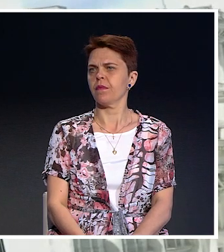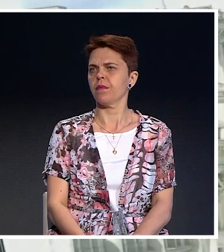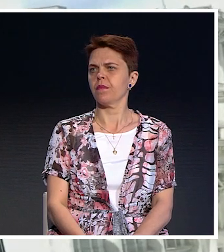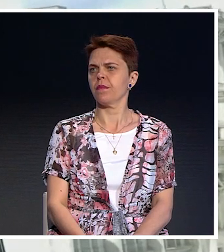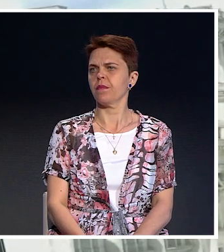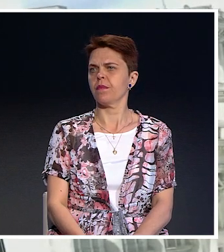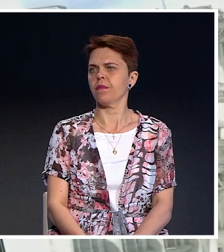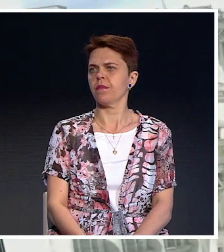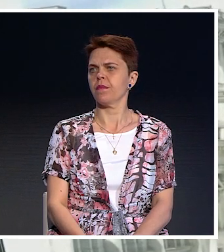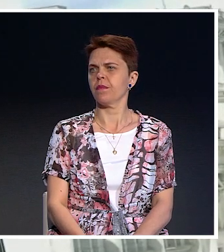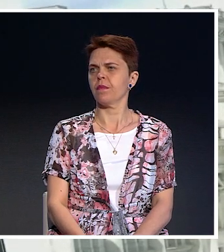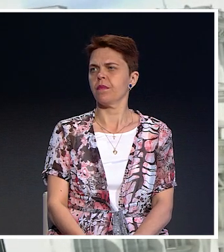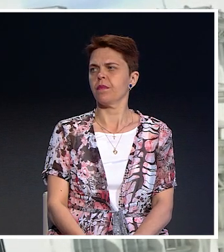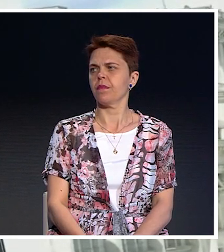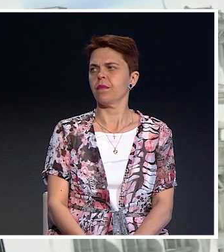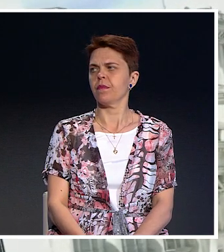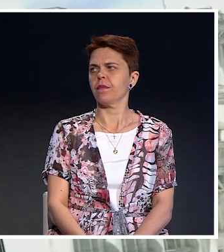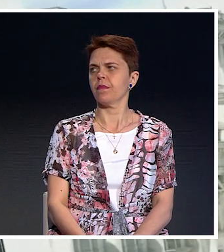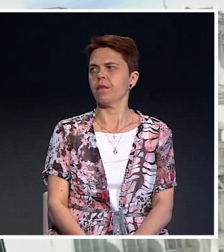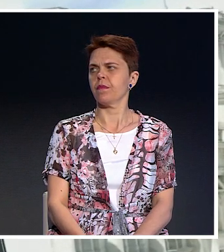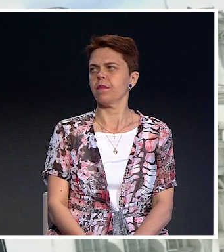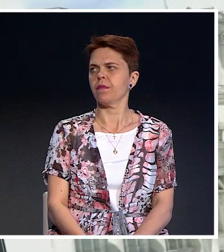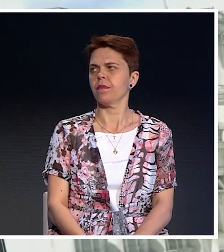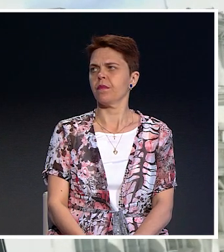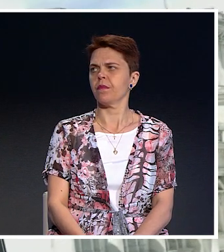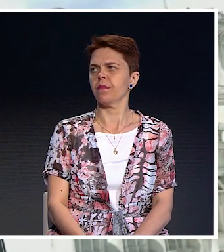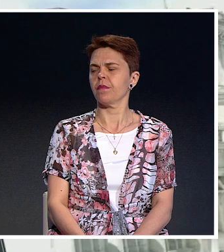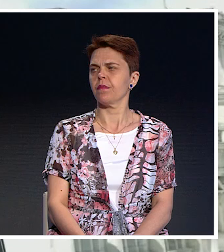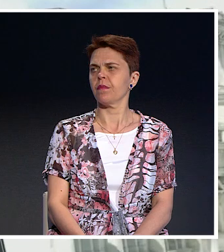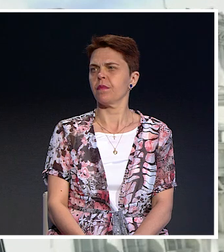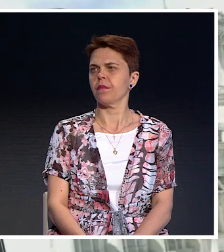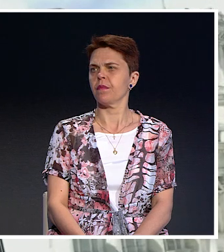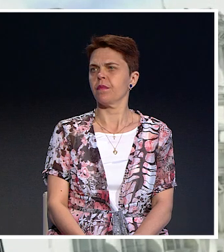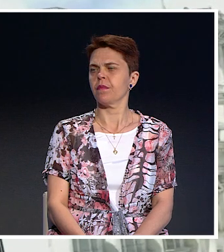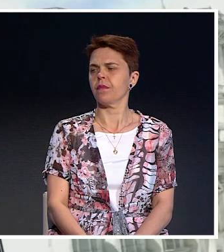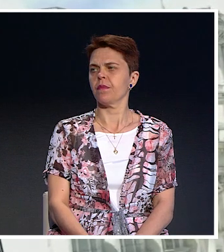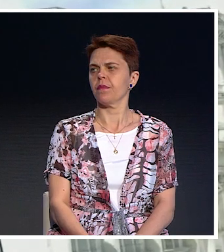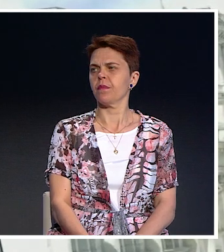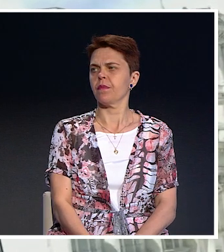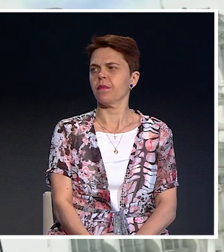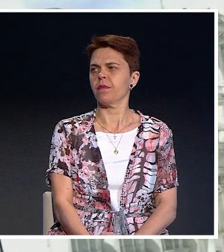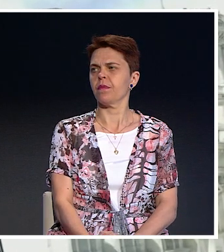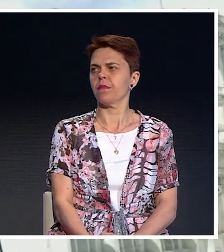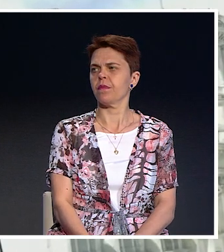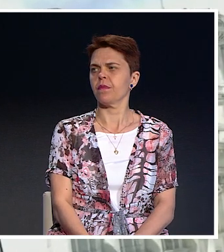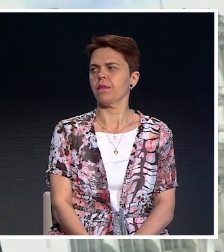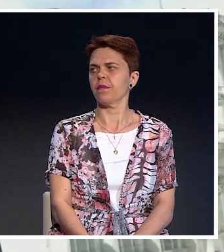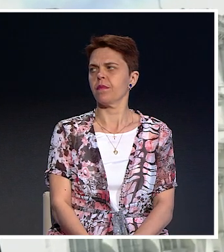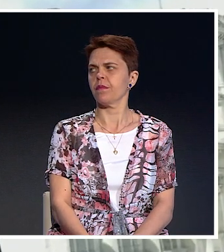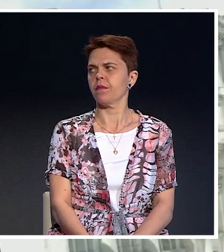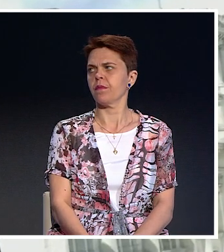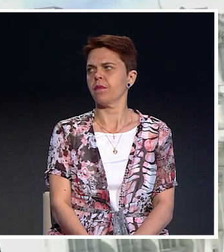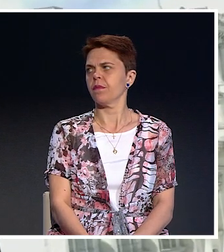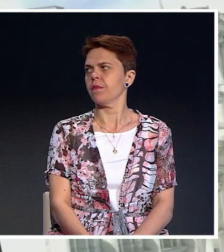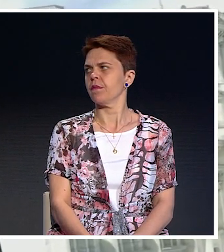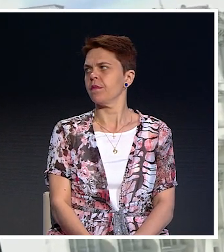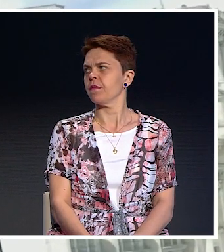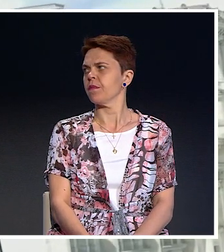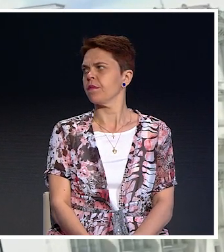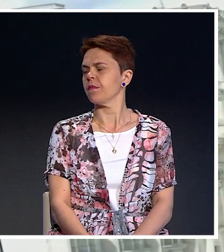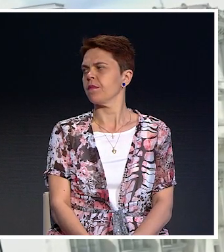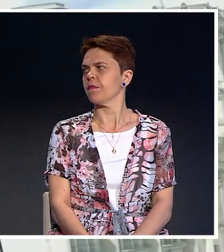підхід. Але є нові підходи, нові системи, нові методи. І більшість